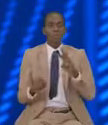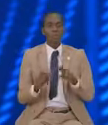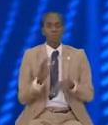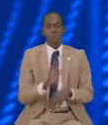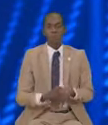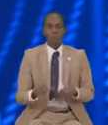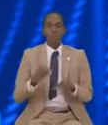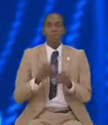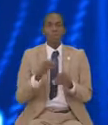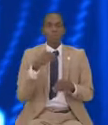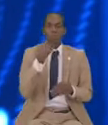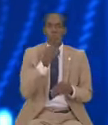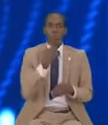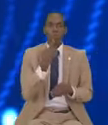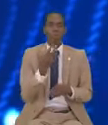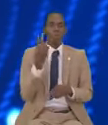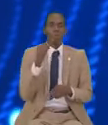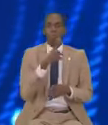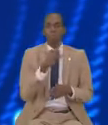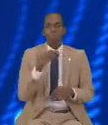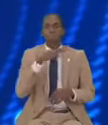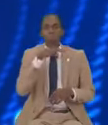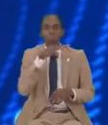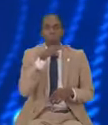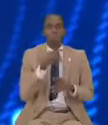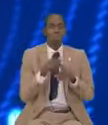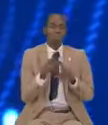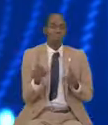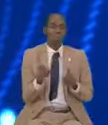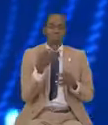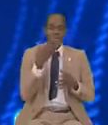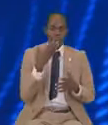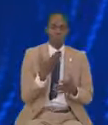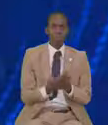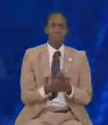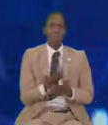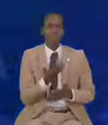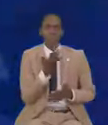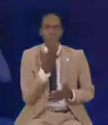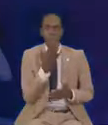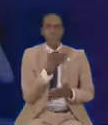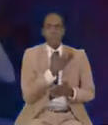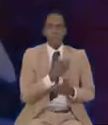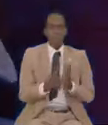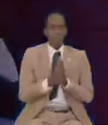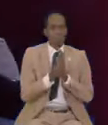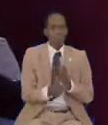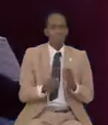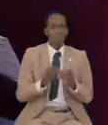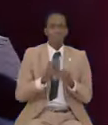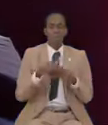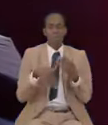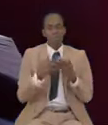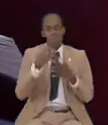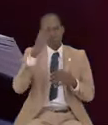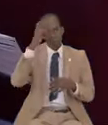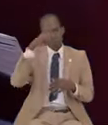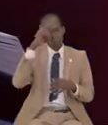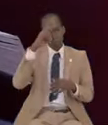de jeunes garçons sans défaut corporel beau des figures doué de sagesse